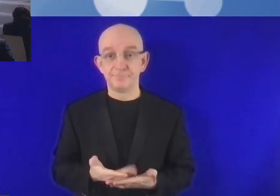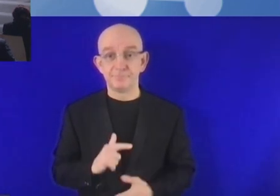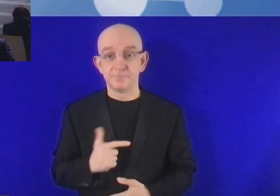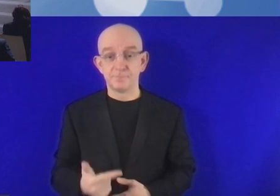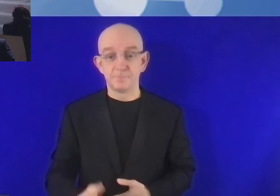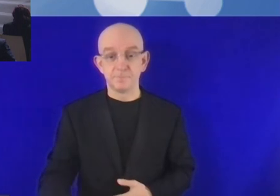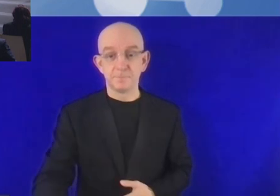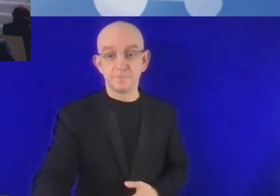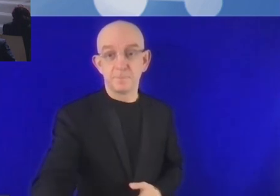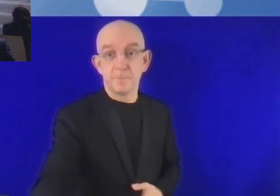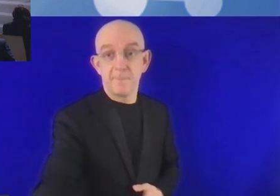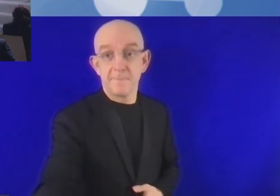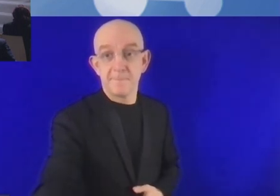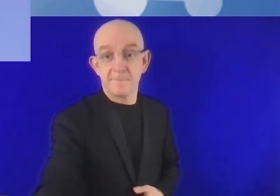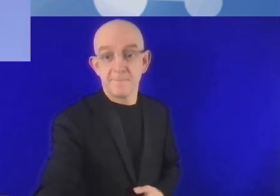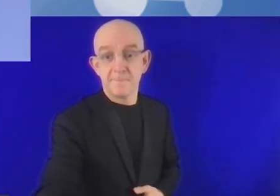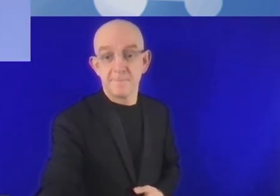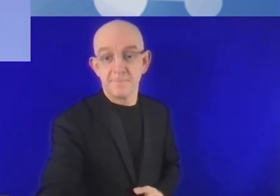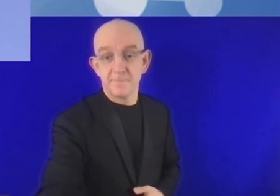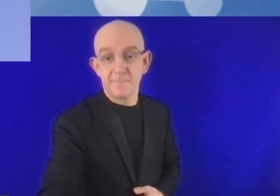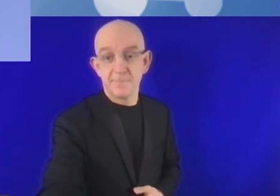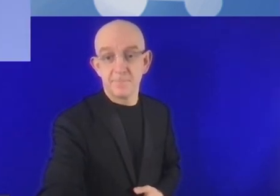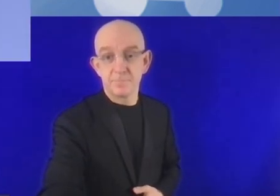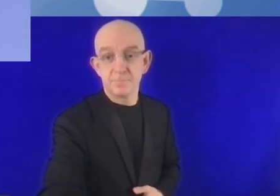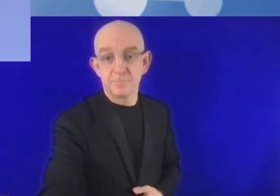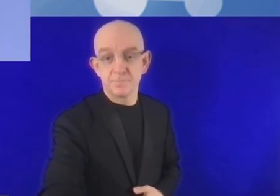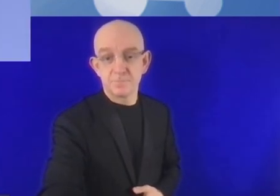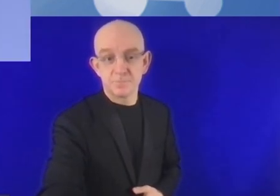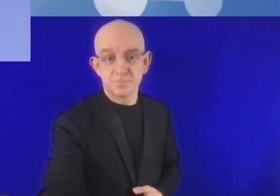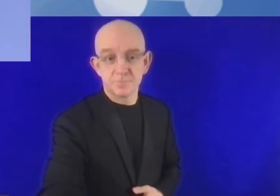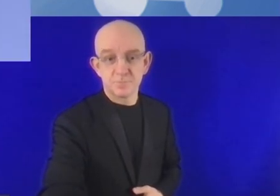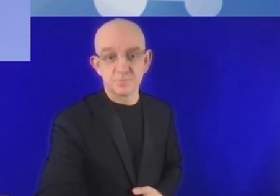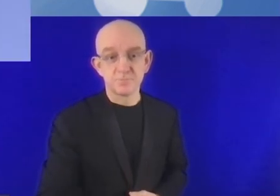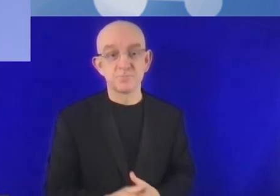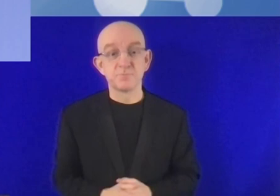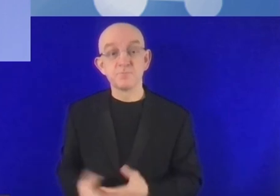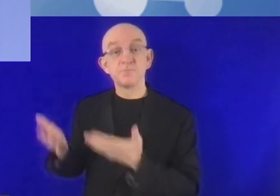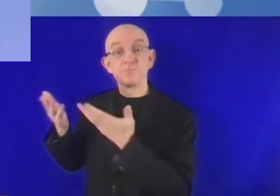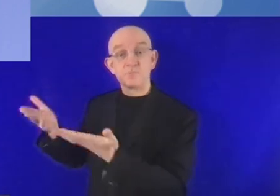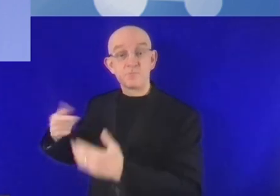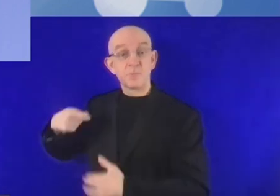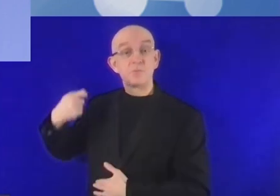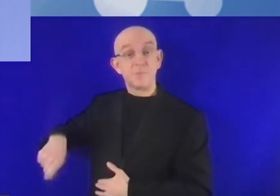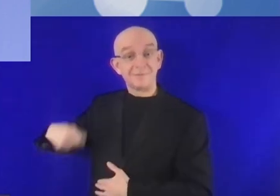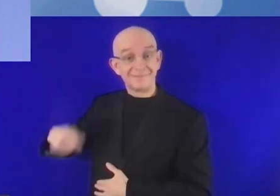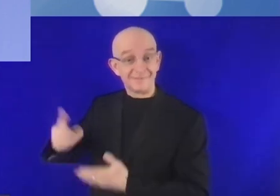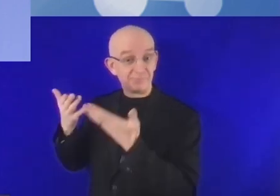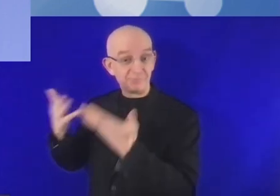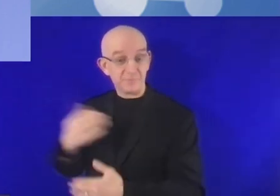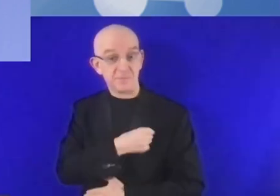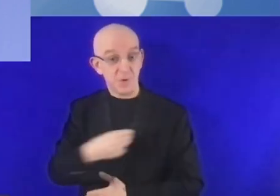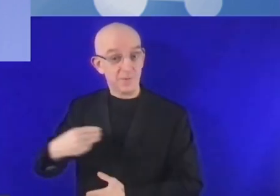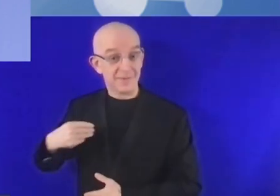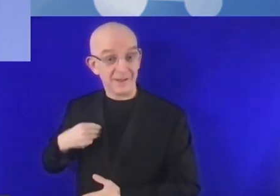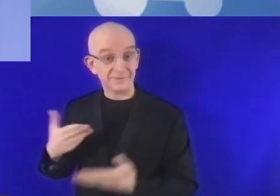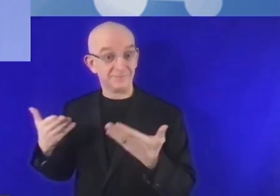Był to prezydent Rzeczypospolitej Polski, pan Andrzej Duda. Szanowni Państwo, premier